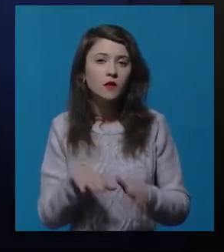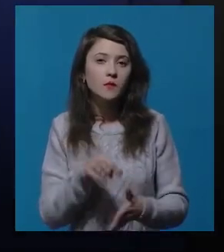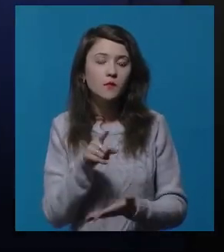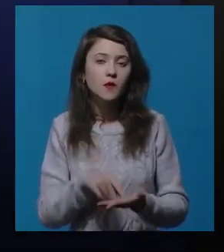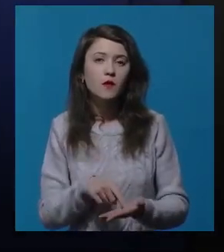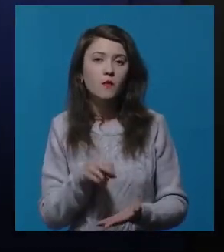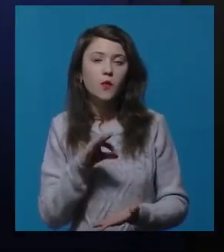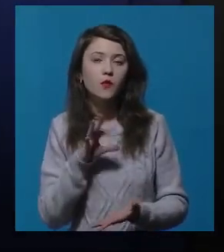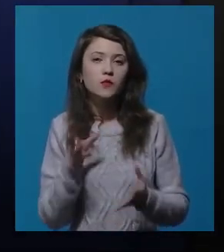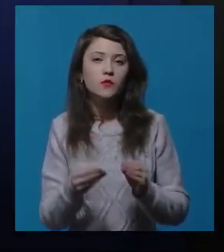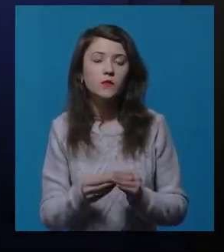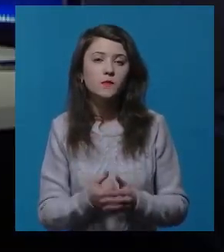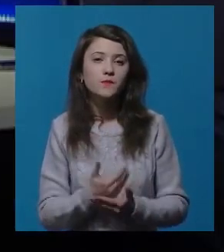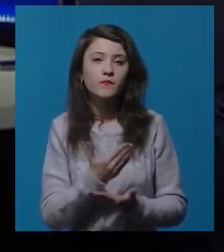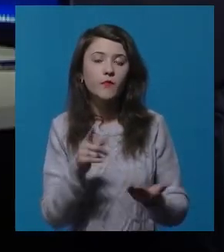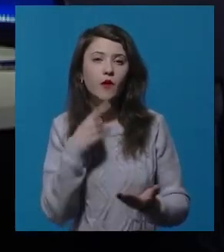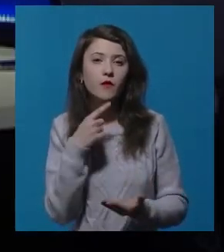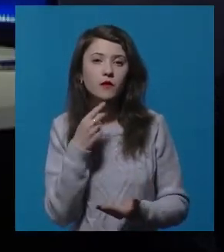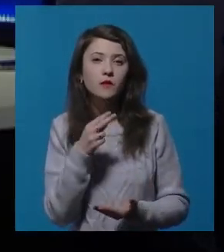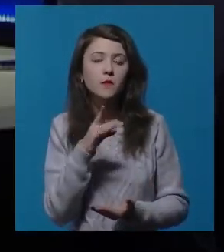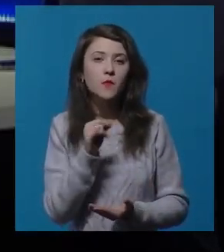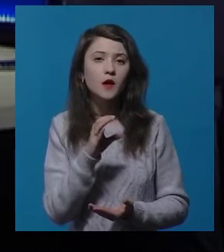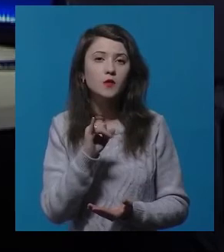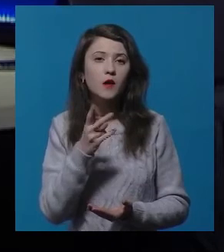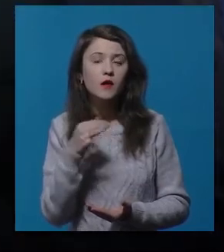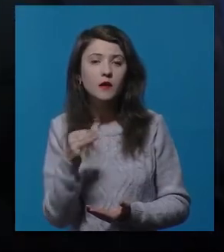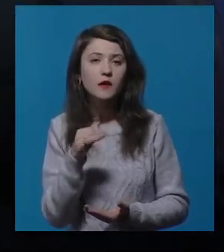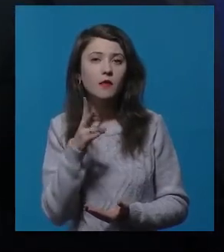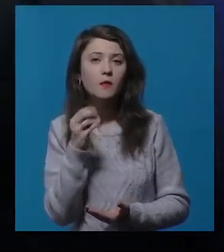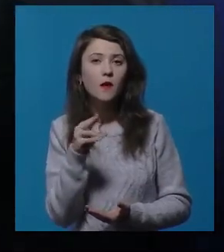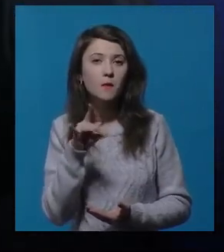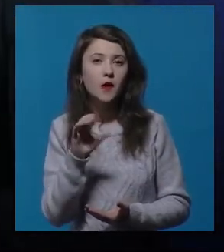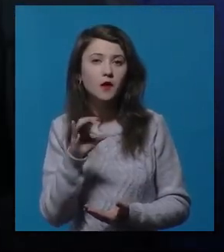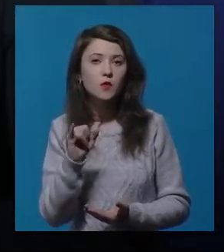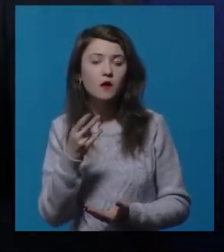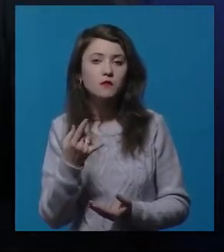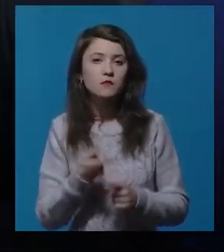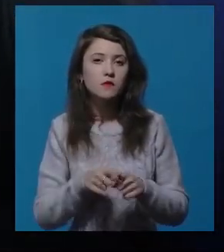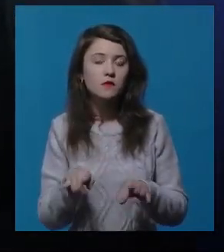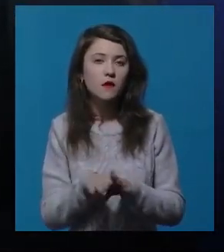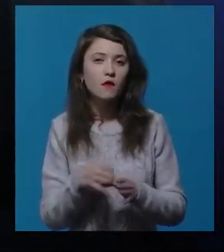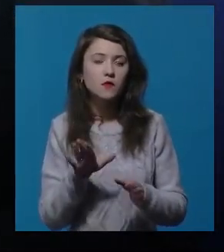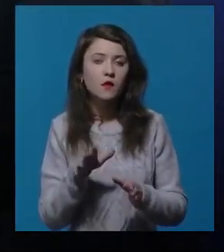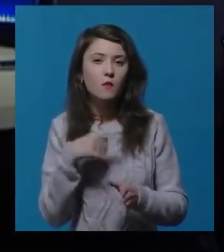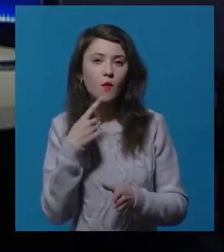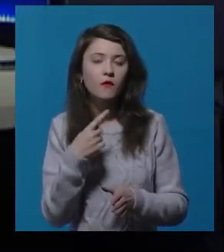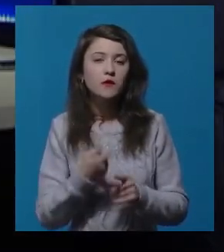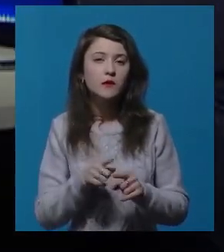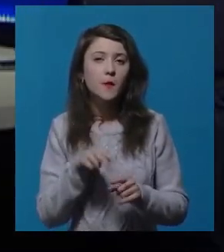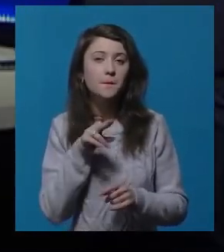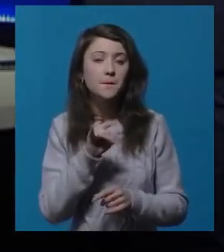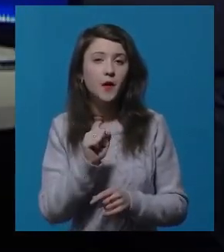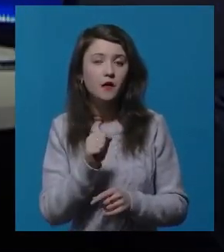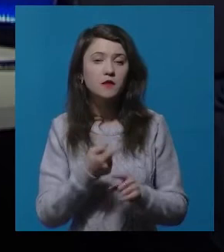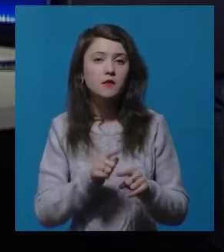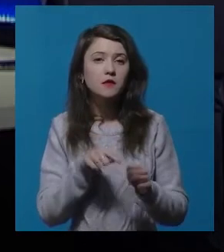як так, от ви кажете, процесуальні, непроцесуальні. Можете пояснити, та, тому що це така вже більш фахова мова? Процесуальні документи – це документи,